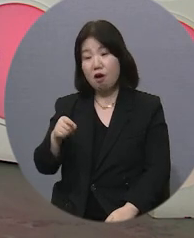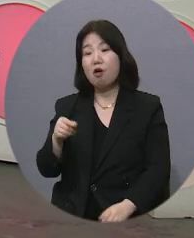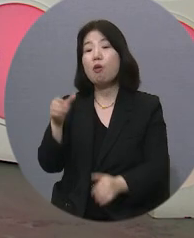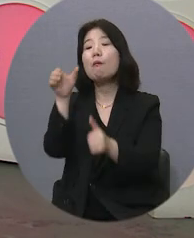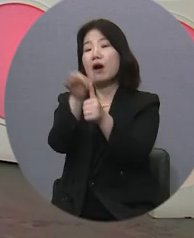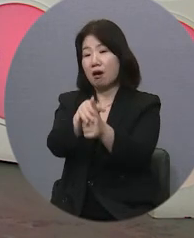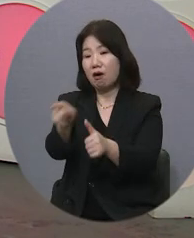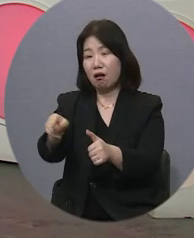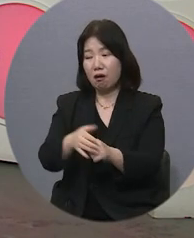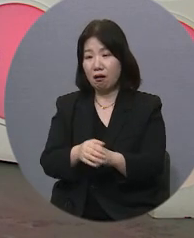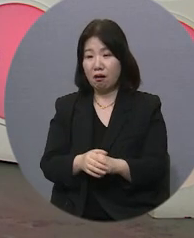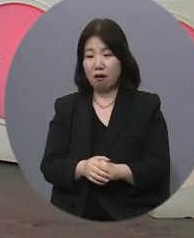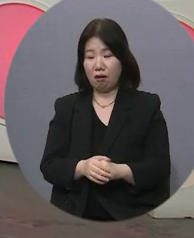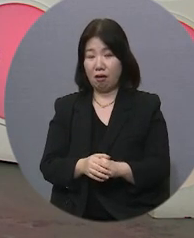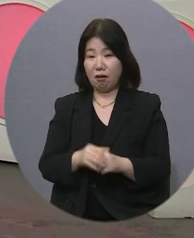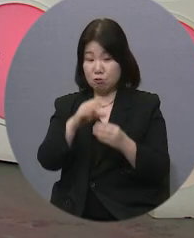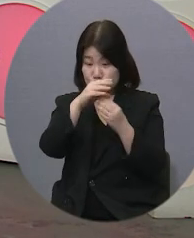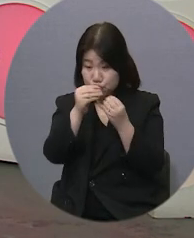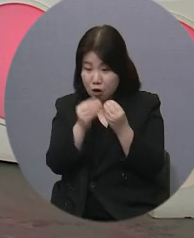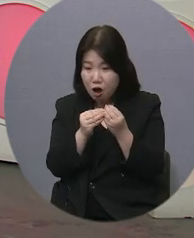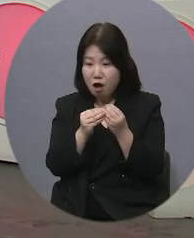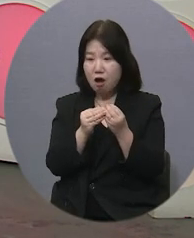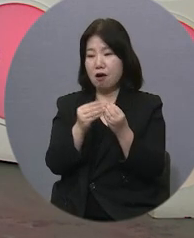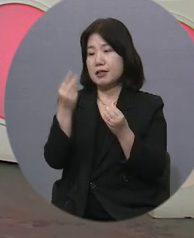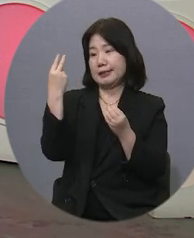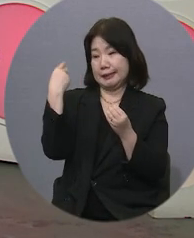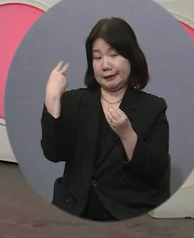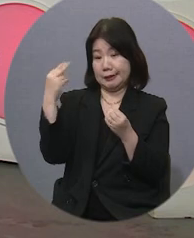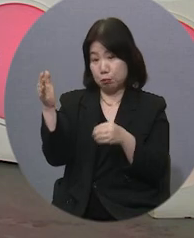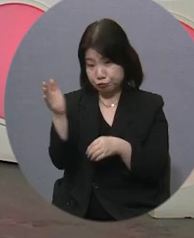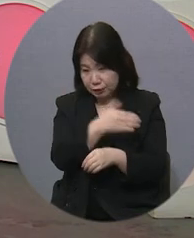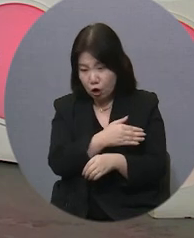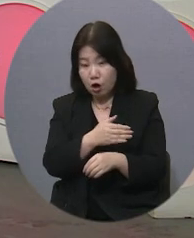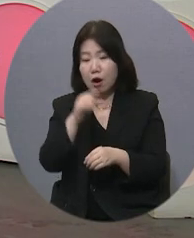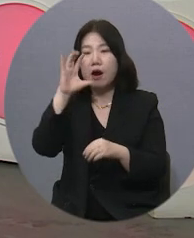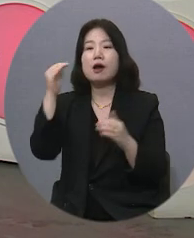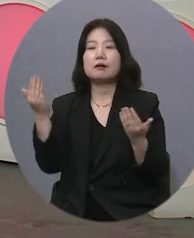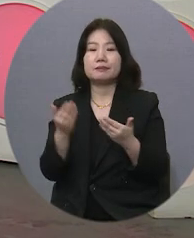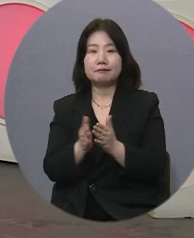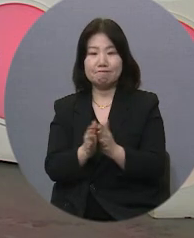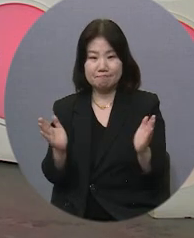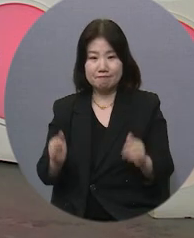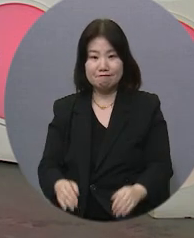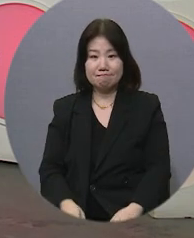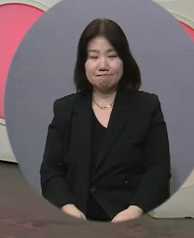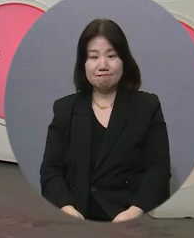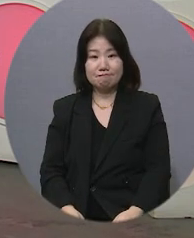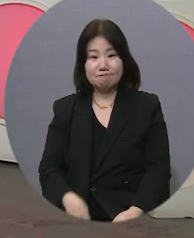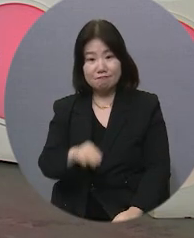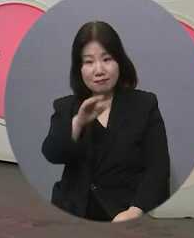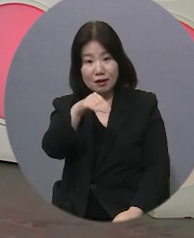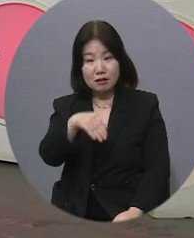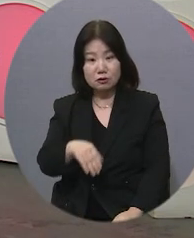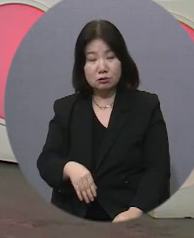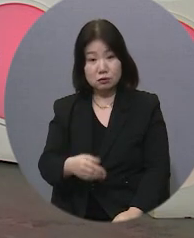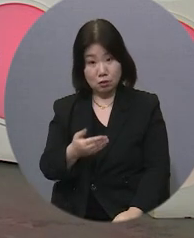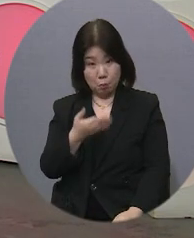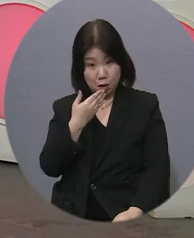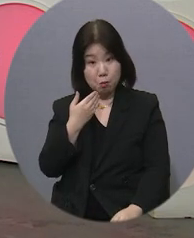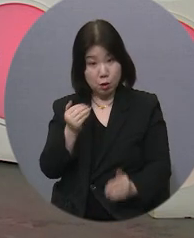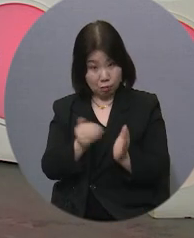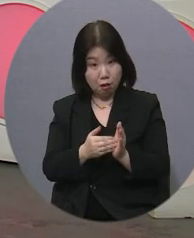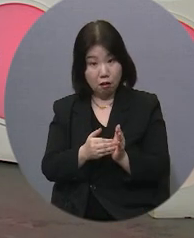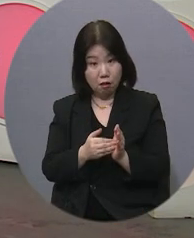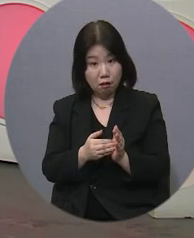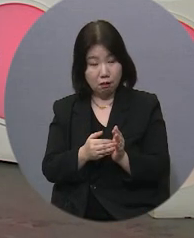되지. 추석 전전날까지. 전전날부터 해서 나온나. 근데 아가, 밥은